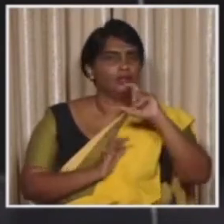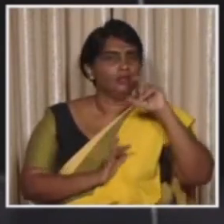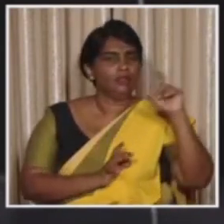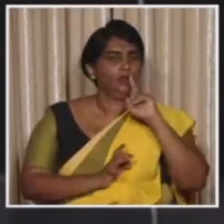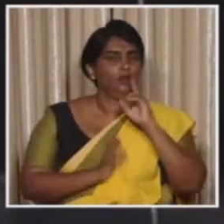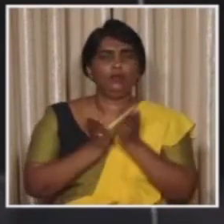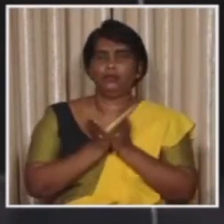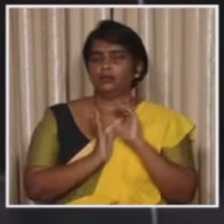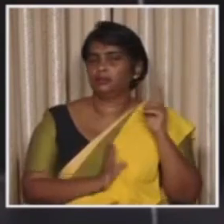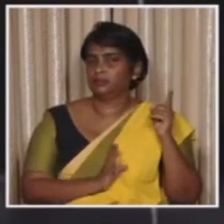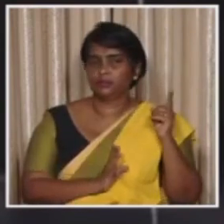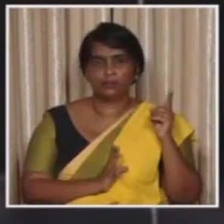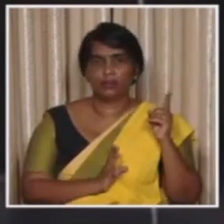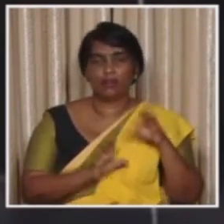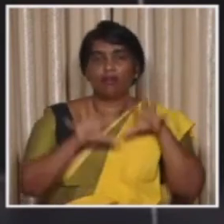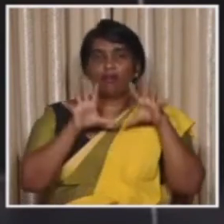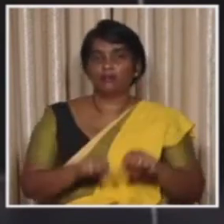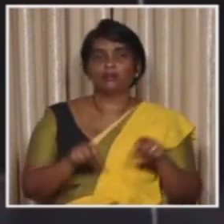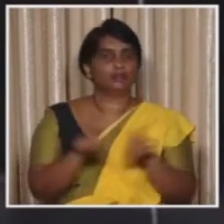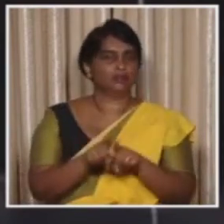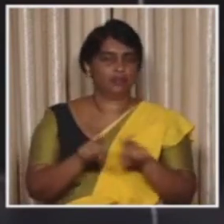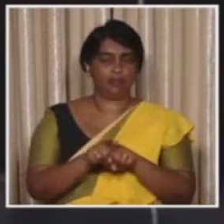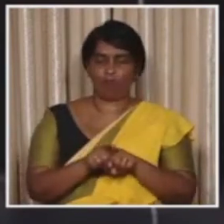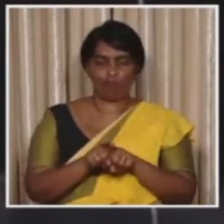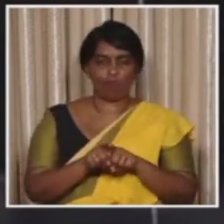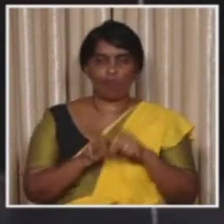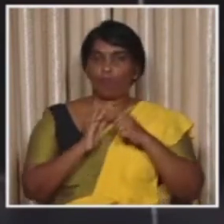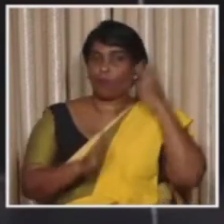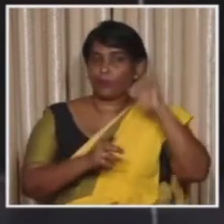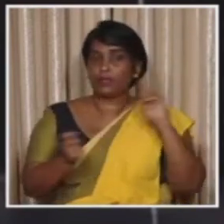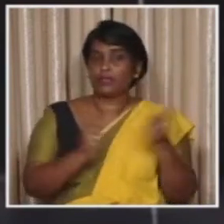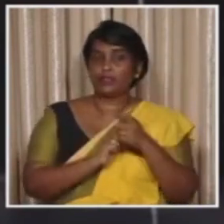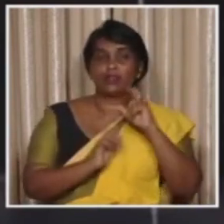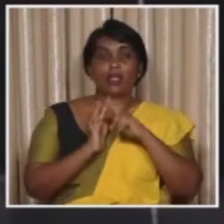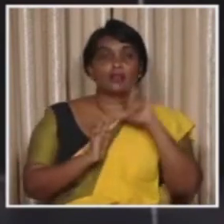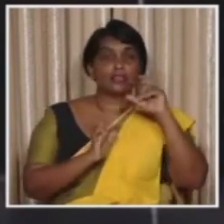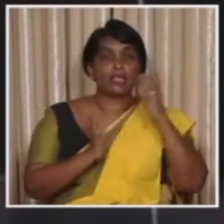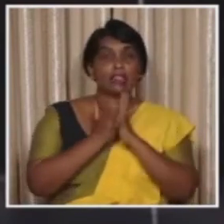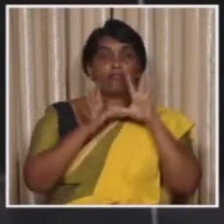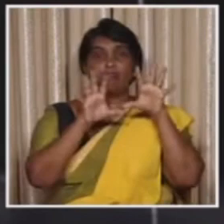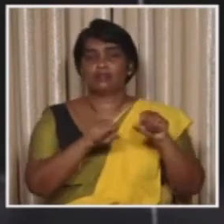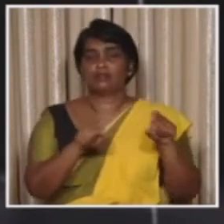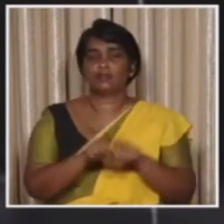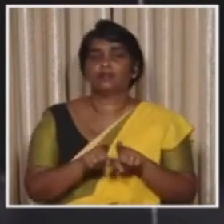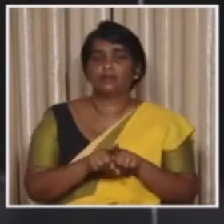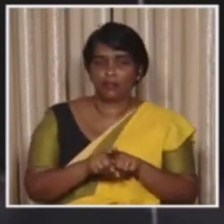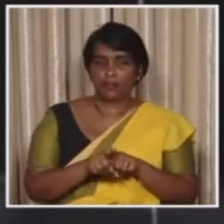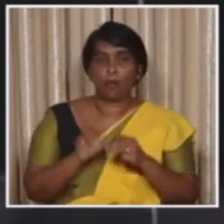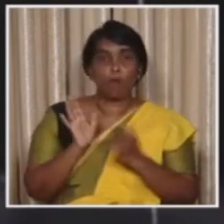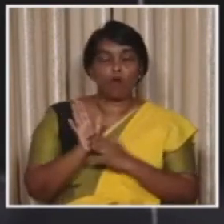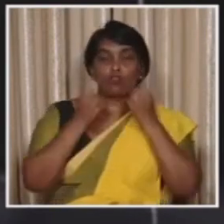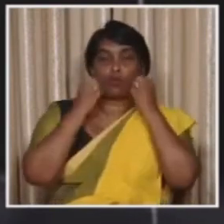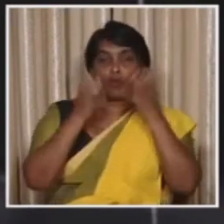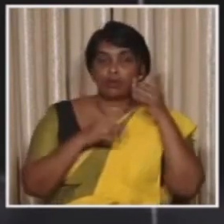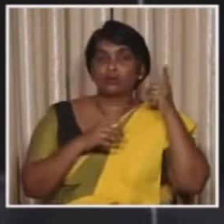කියන්නේ ඉන්දියාවේ දේපළක් බවට පත්වෙච්ච එකක්. ජාත්‍යන්තර ක්‍රිකට් කවුන්සිලය අද ඉන්දියාවේ දේපළක්. මෝඩිගේ උපන්දිනයේ